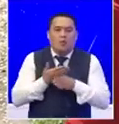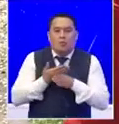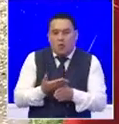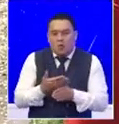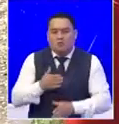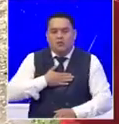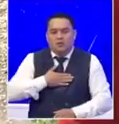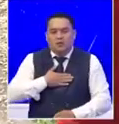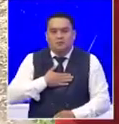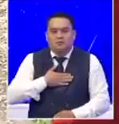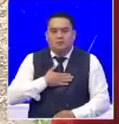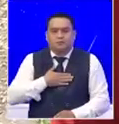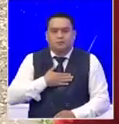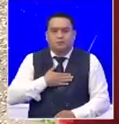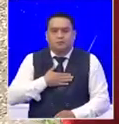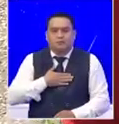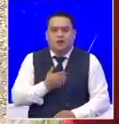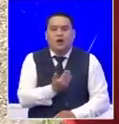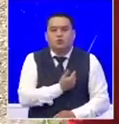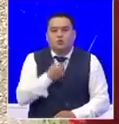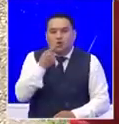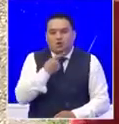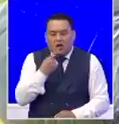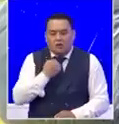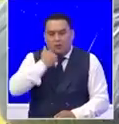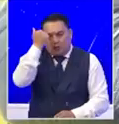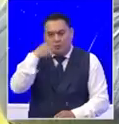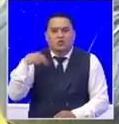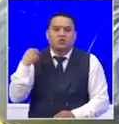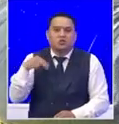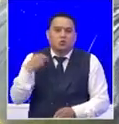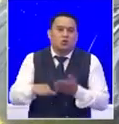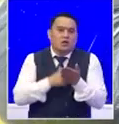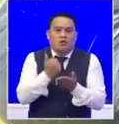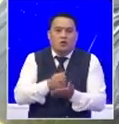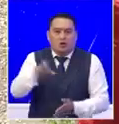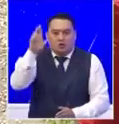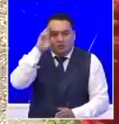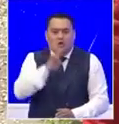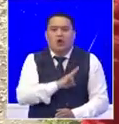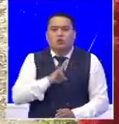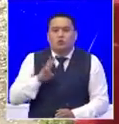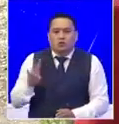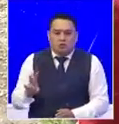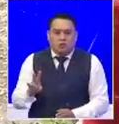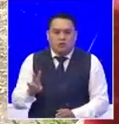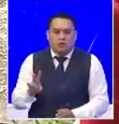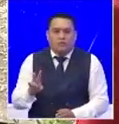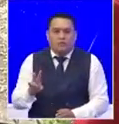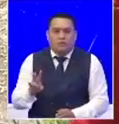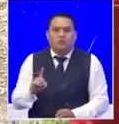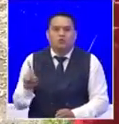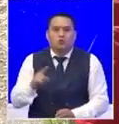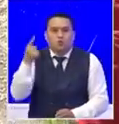минуту. И хочу выразить благодарность президенту Елбасы Нурсултану Абишевичу Назарбаеву за то,